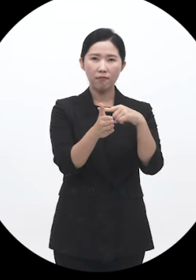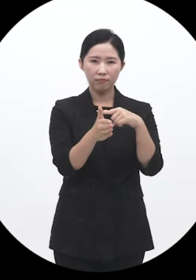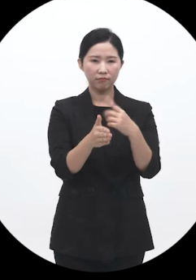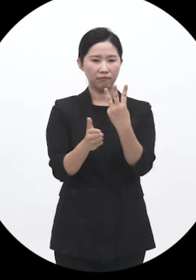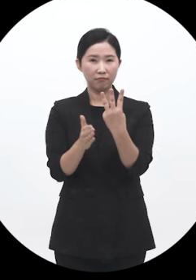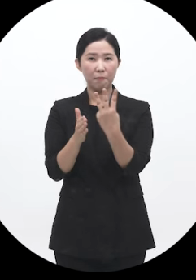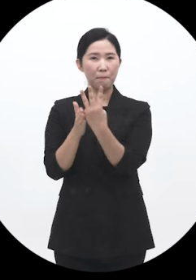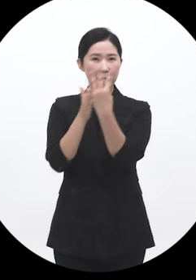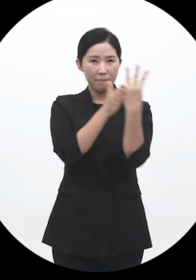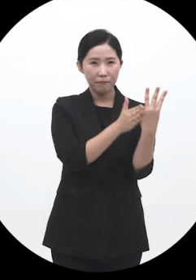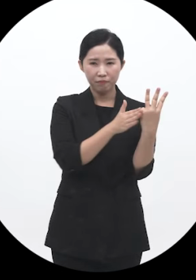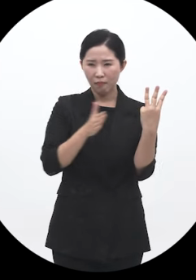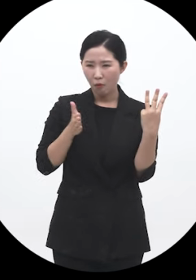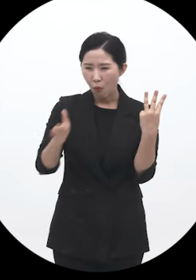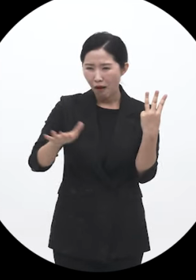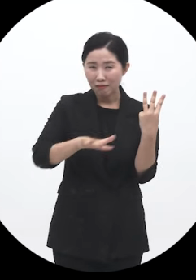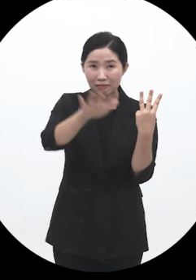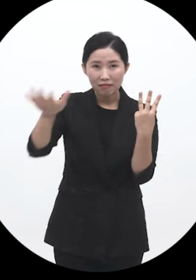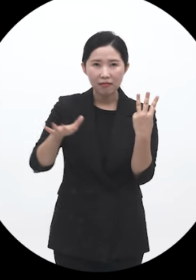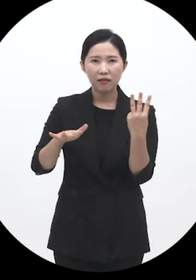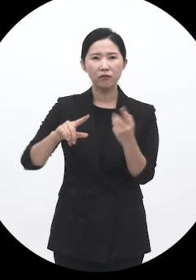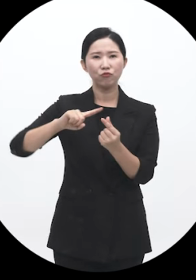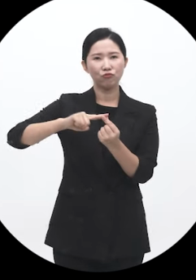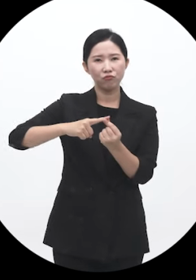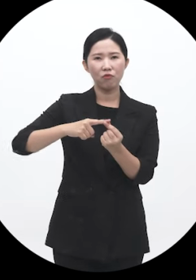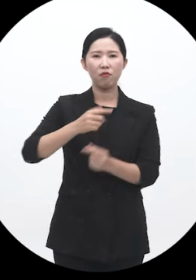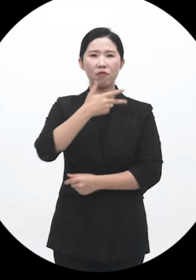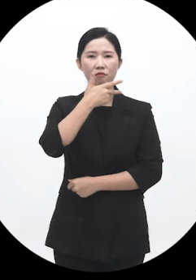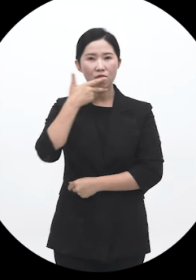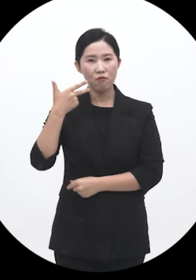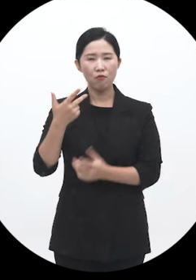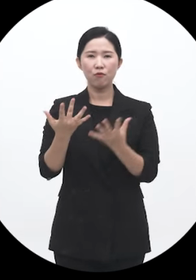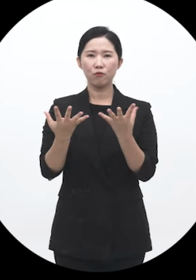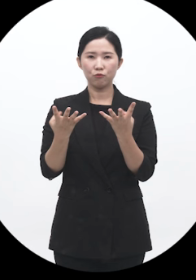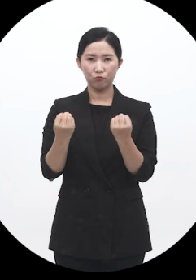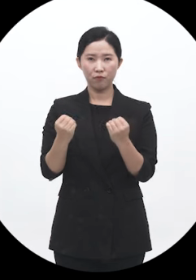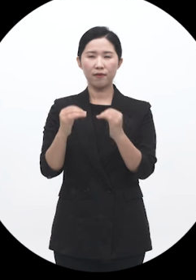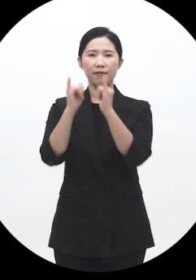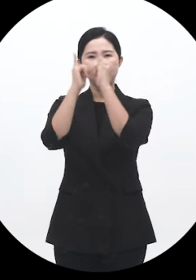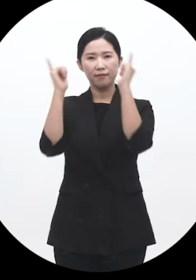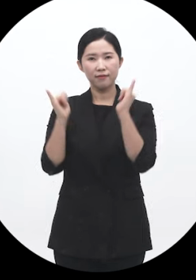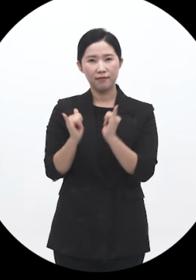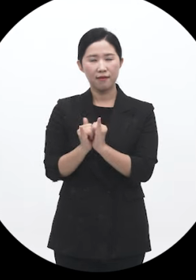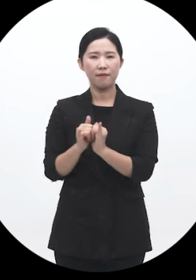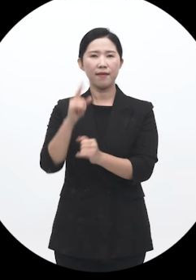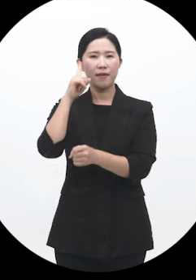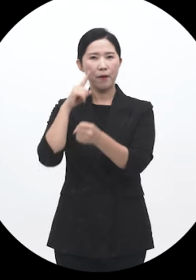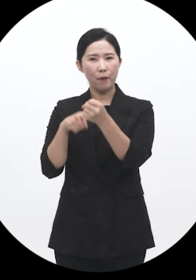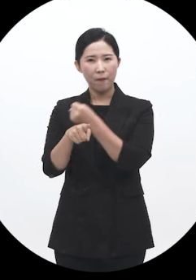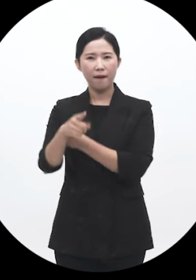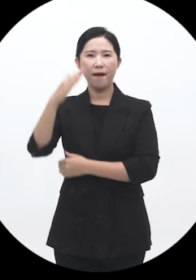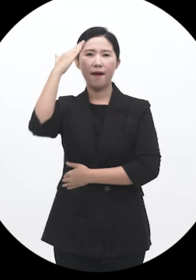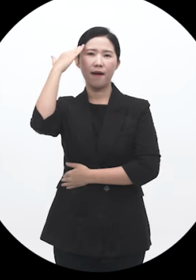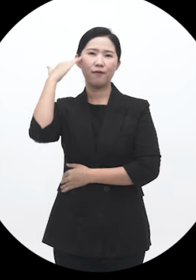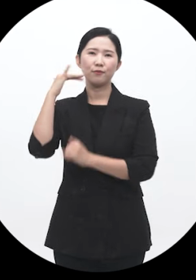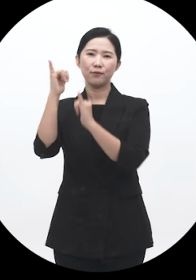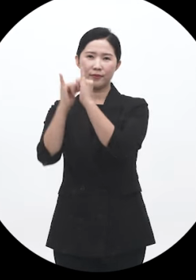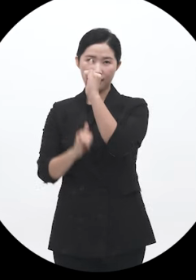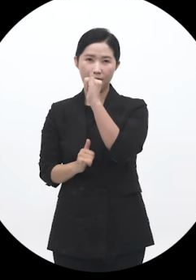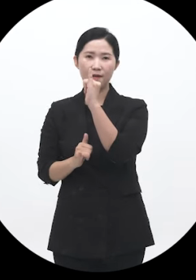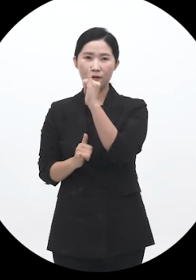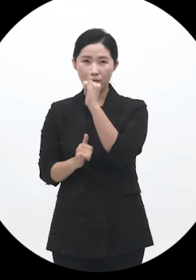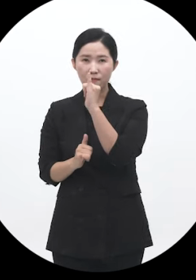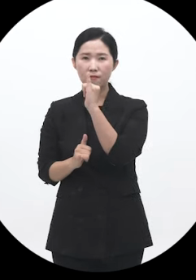모집 단위에서는 국어, 영어, 수학, 사회, 과학, 한국사, 교과